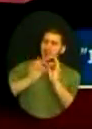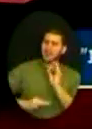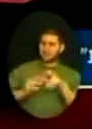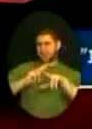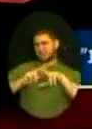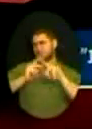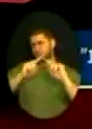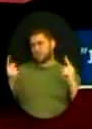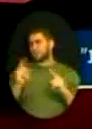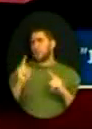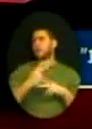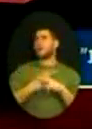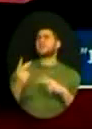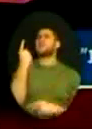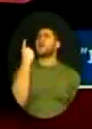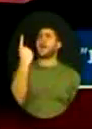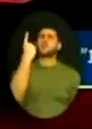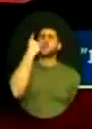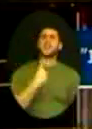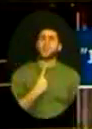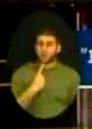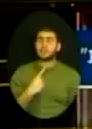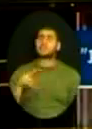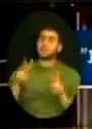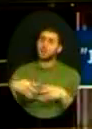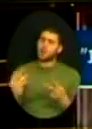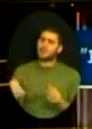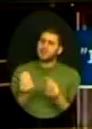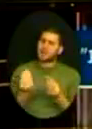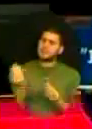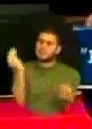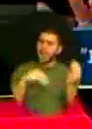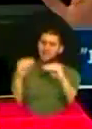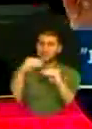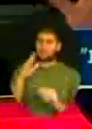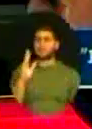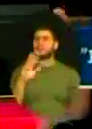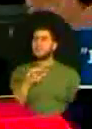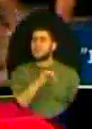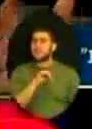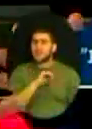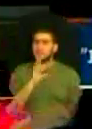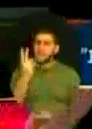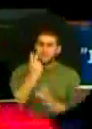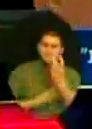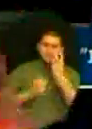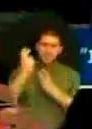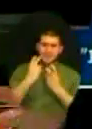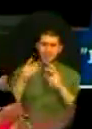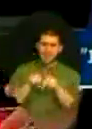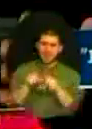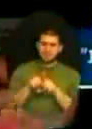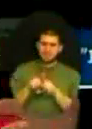צבעים. היא לא צבועה בצבע אחד של שחיתות, אלא יש לה עוד כל מיני מרכיבים. והפיסת מידע הזאת,